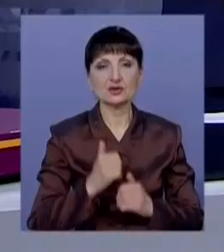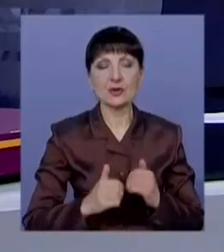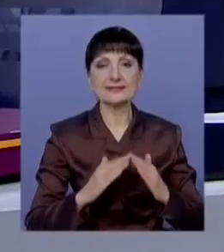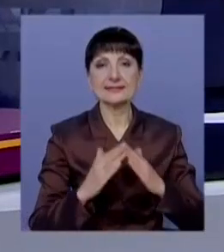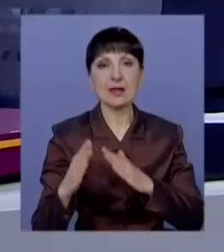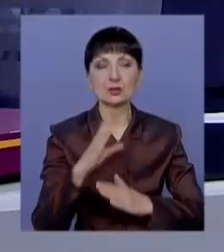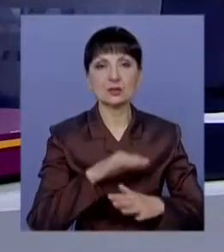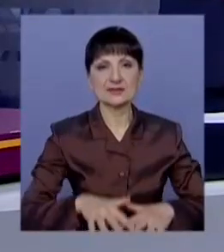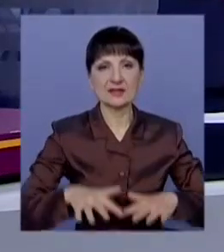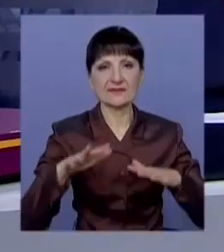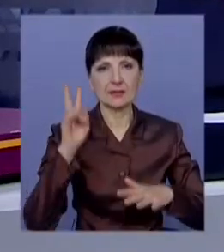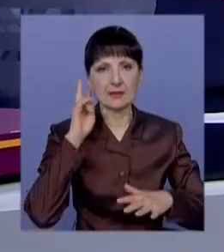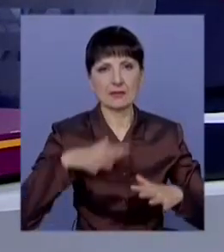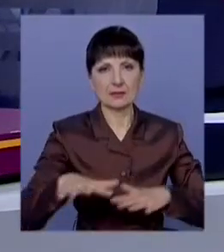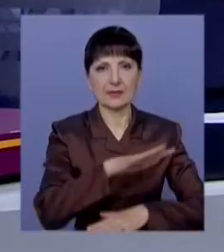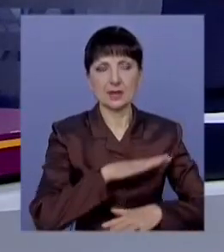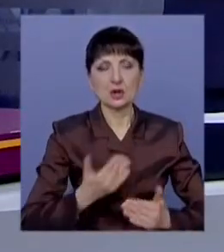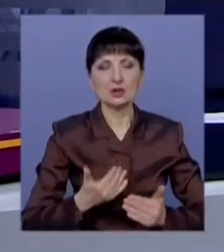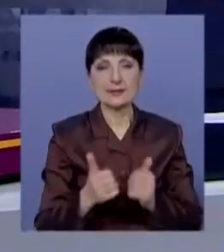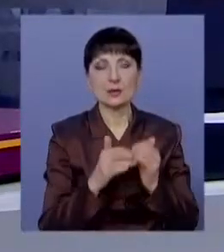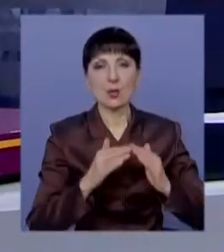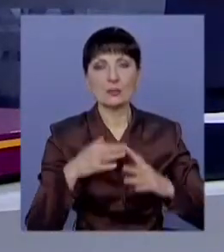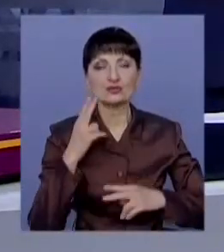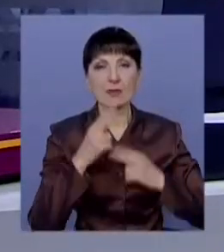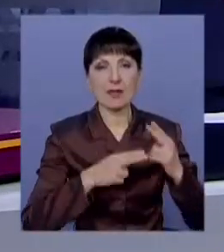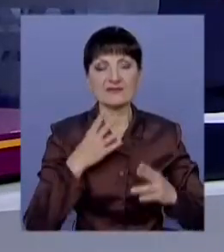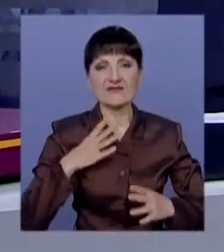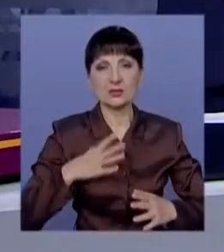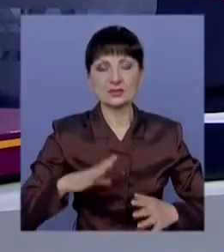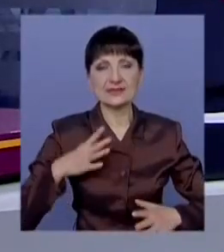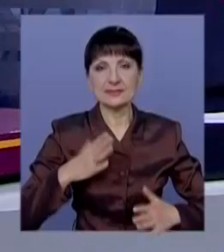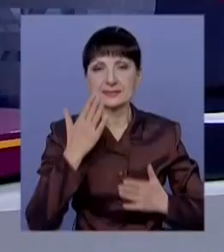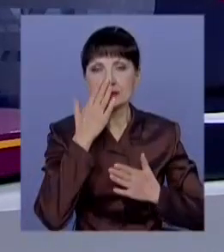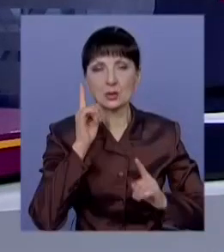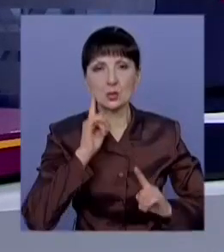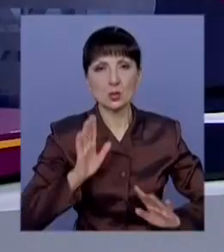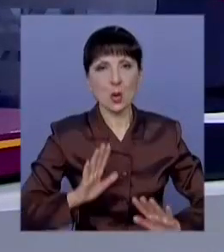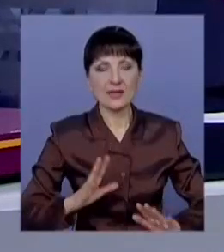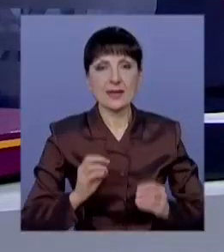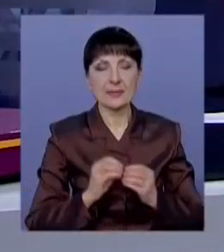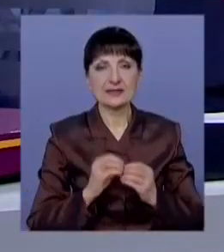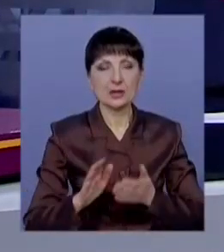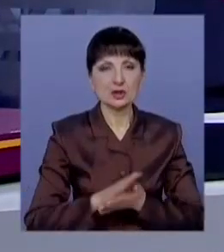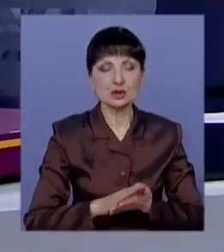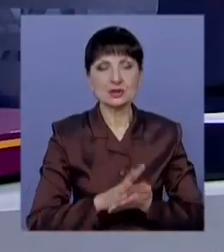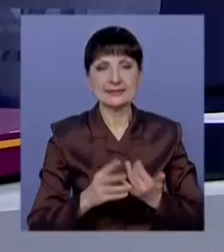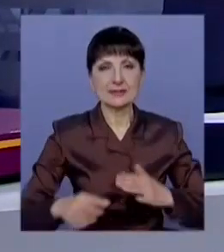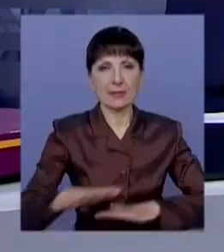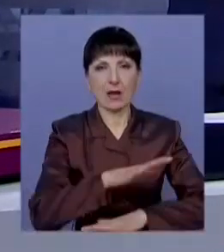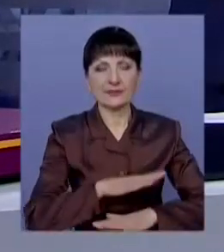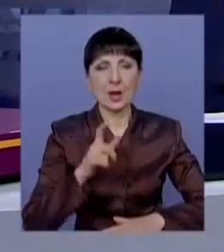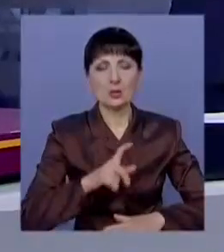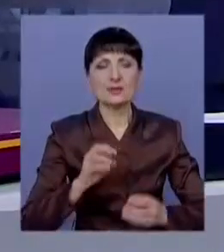сектор затопило фекалиями. Жители соседних строений жалуются, что вынуждены терпеть такие неудобства и постоянно чистить территорию. Люди